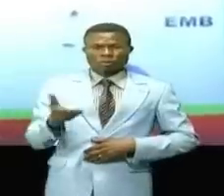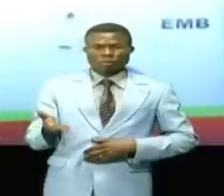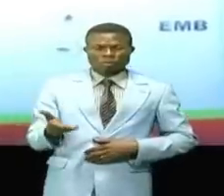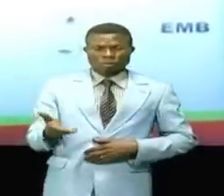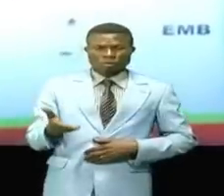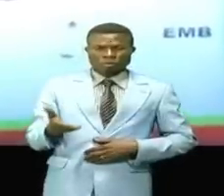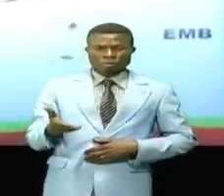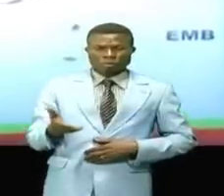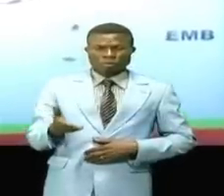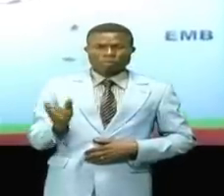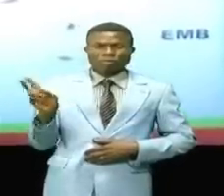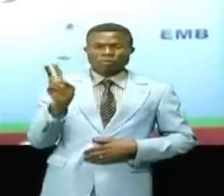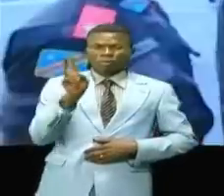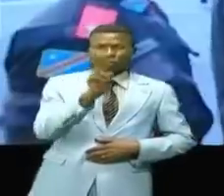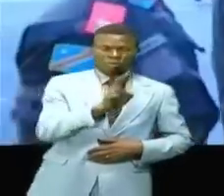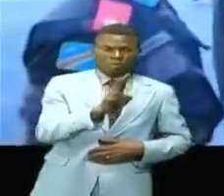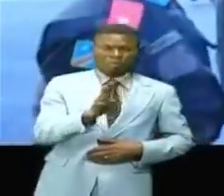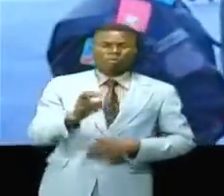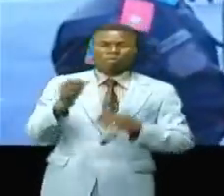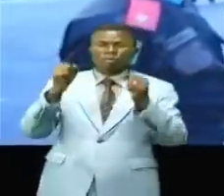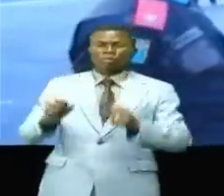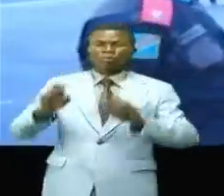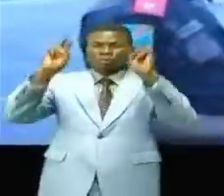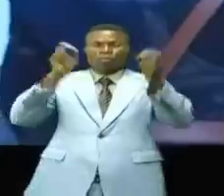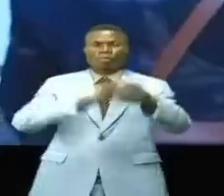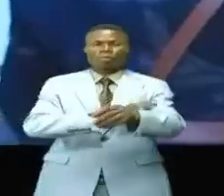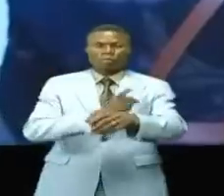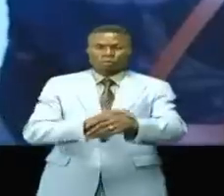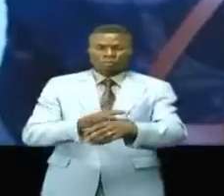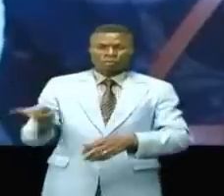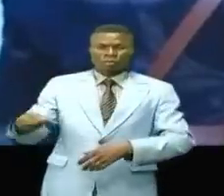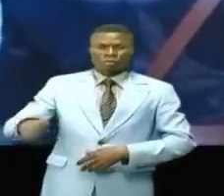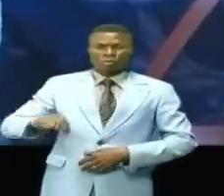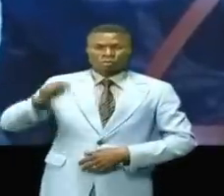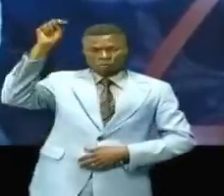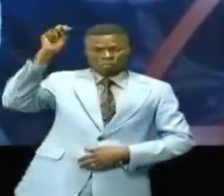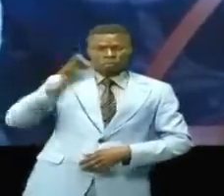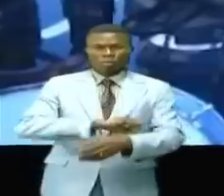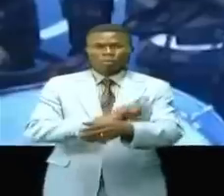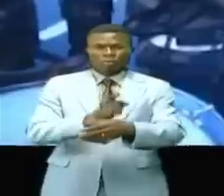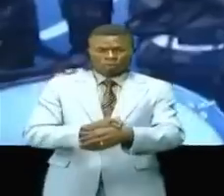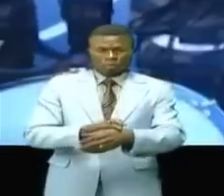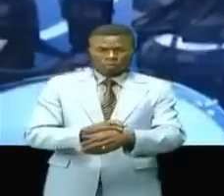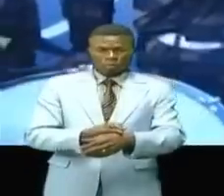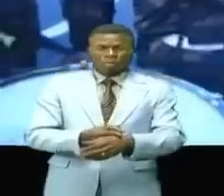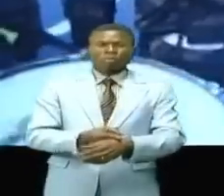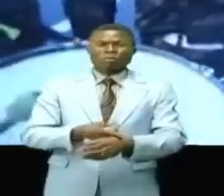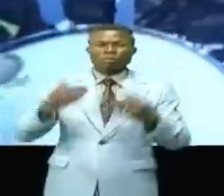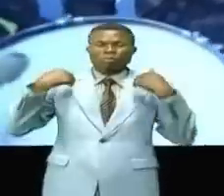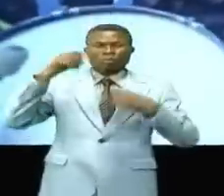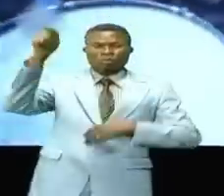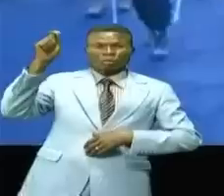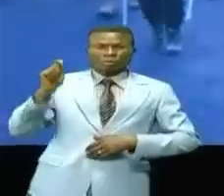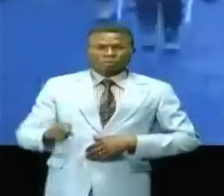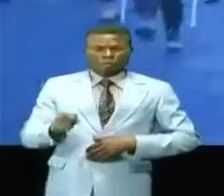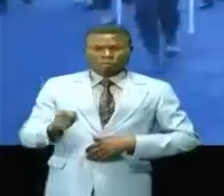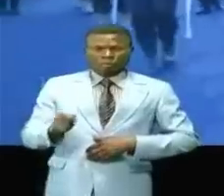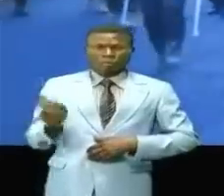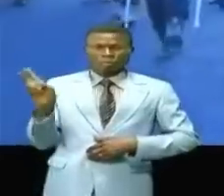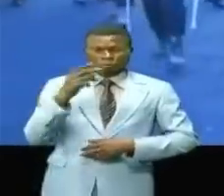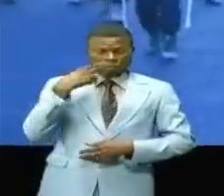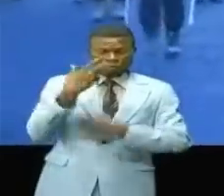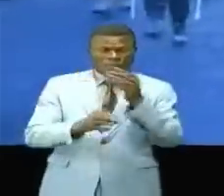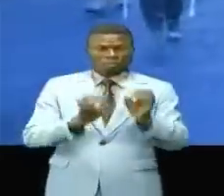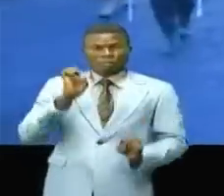a effectué une escale à Goma dans la province du Nord Kivu. Christian Tshiwewe est en mission